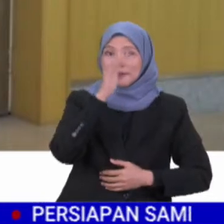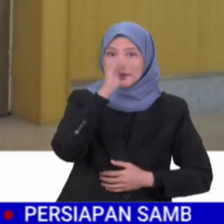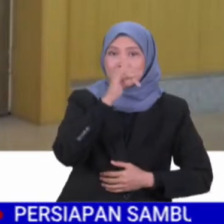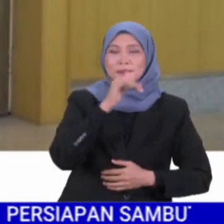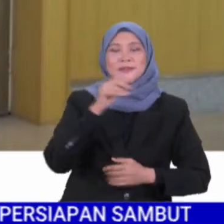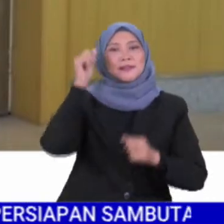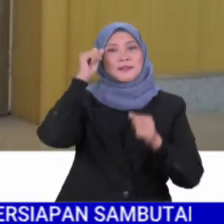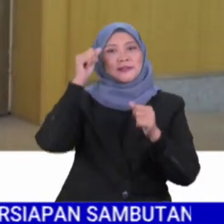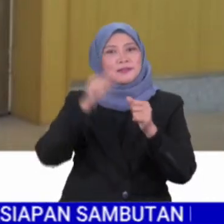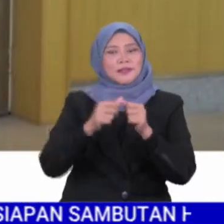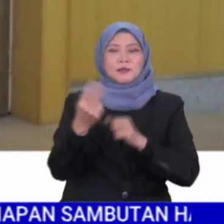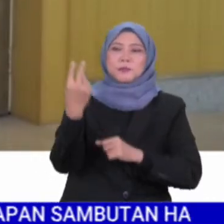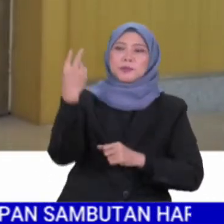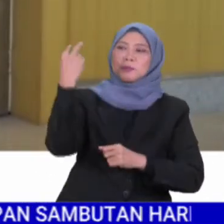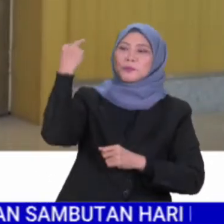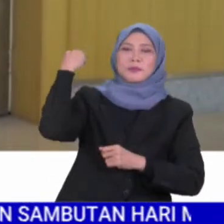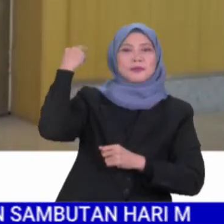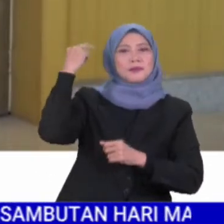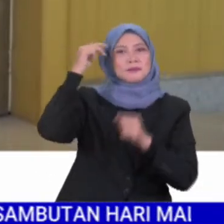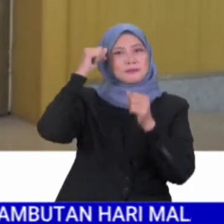dia mengimbau semula